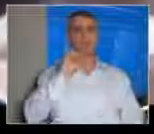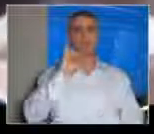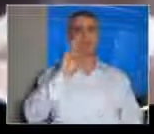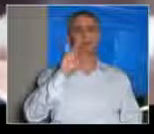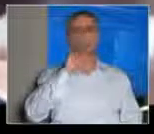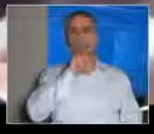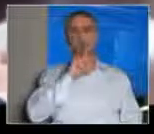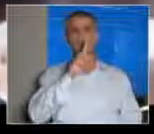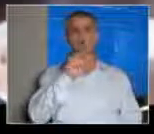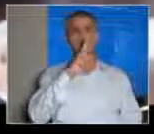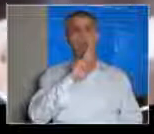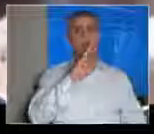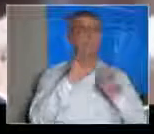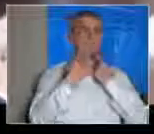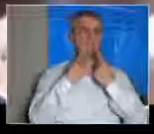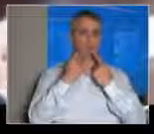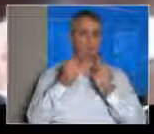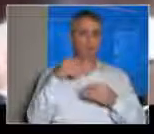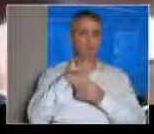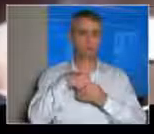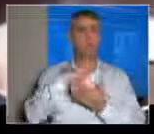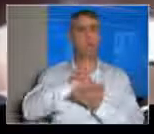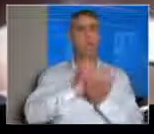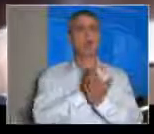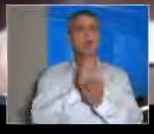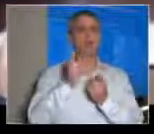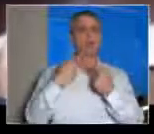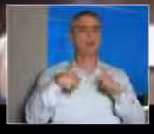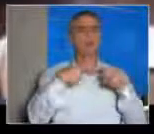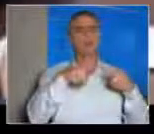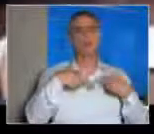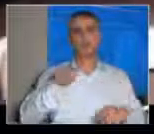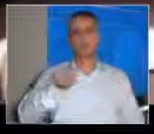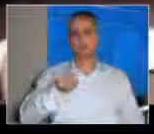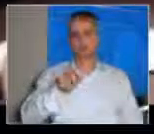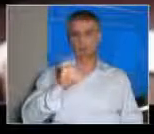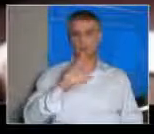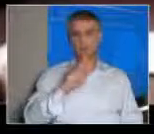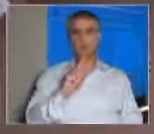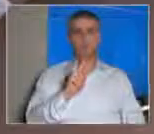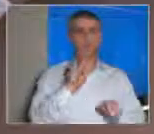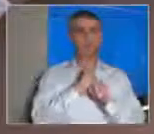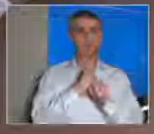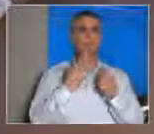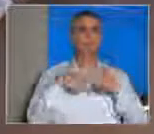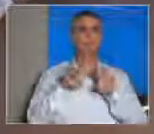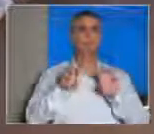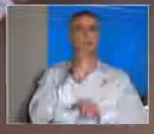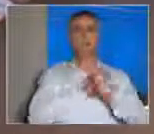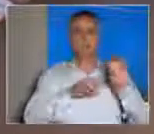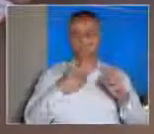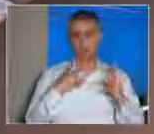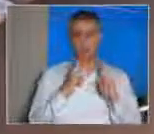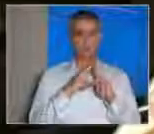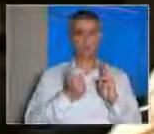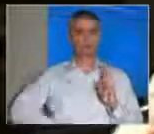זוהר את המסע ומתן שכרוך בחלוקה של כל ועדות הכנסת, של כל מה שעושה ועדה מסדרת. אני פוגש